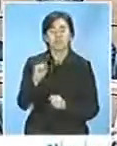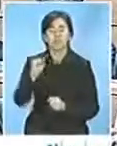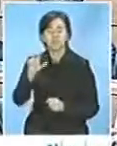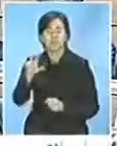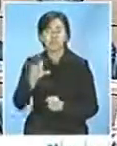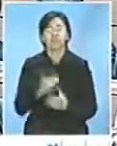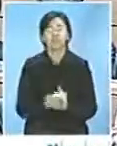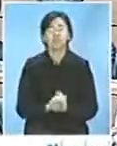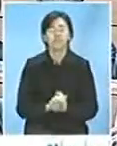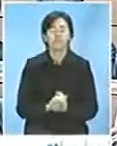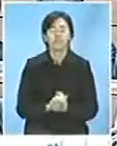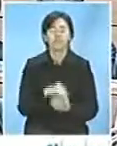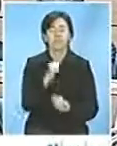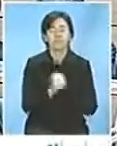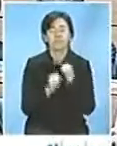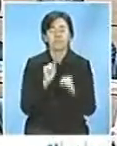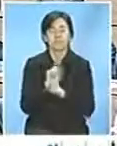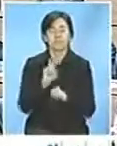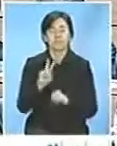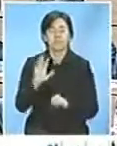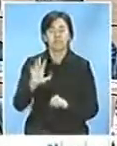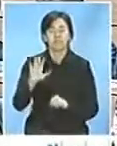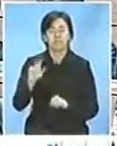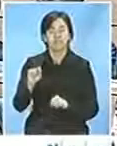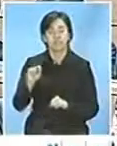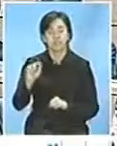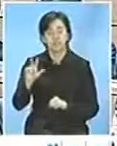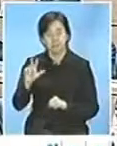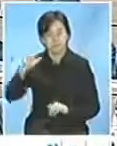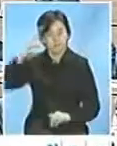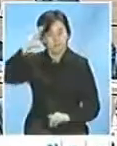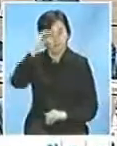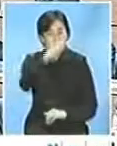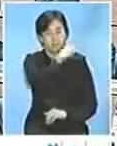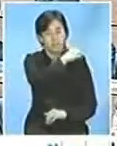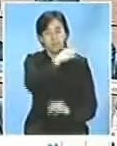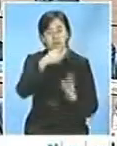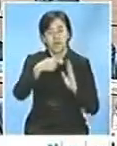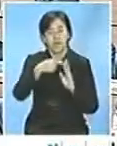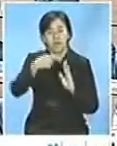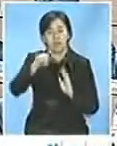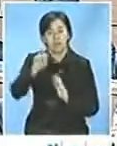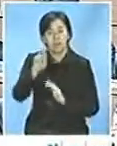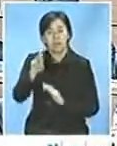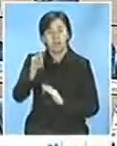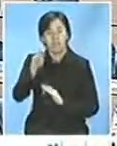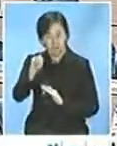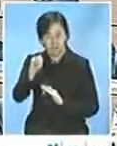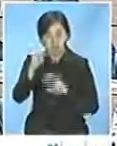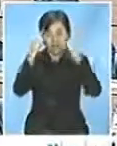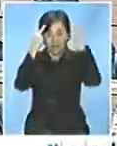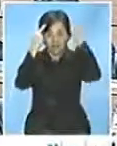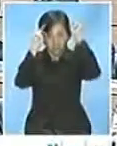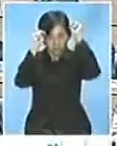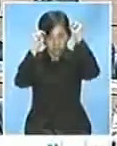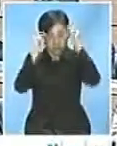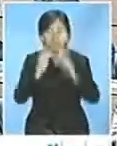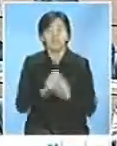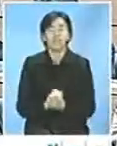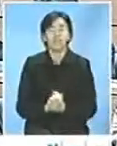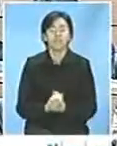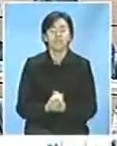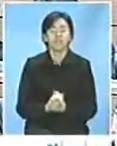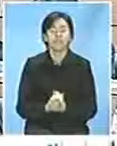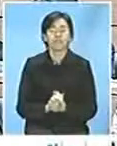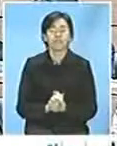2523พลเอกเปรมตินสุรานนท์เป็นนายกรัฐมนตรีได้ออกค